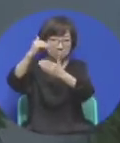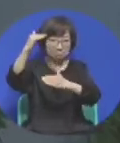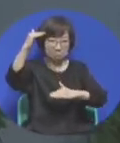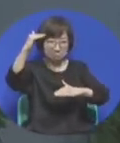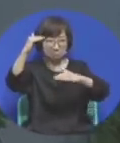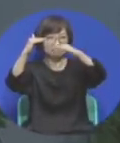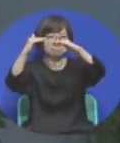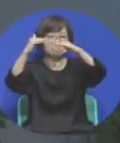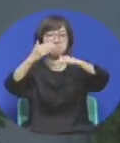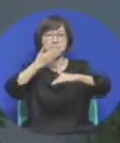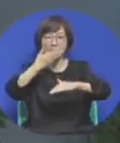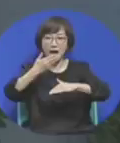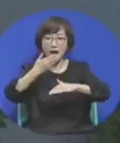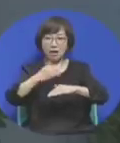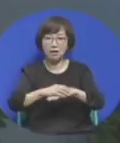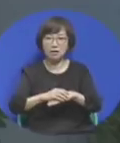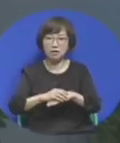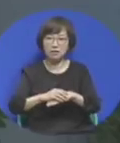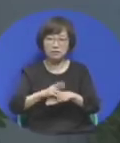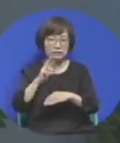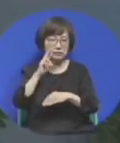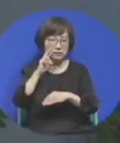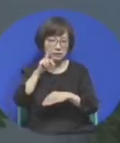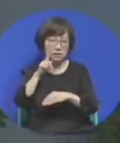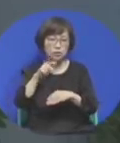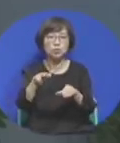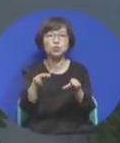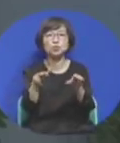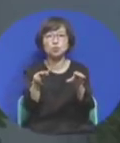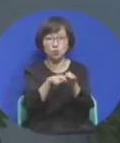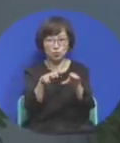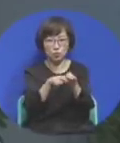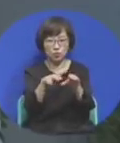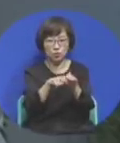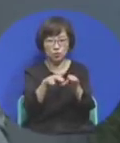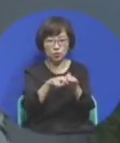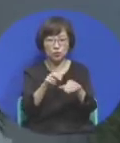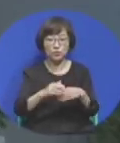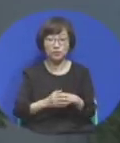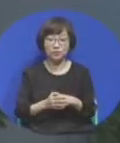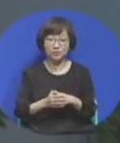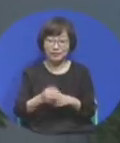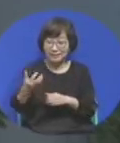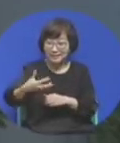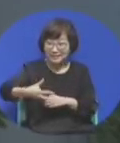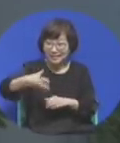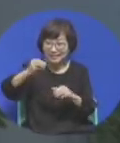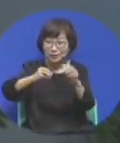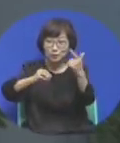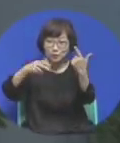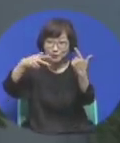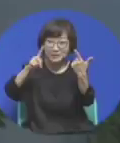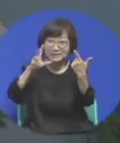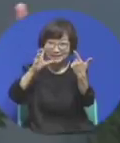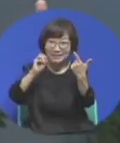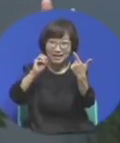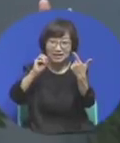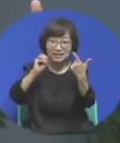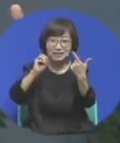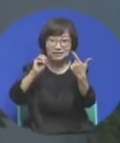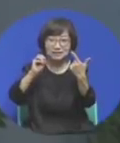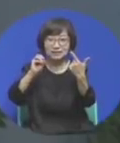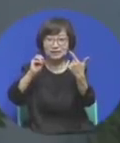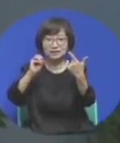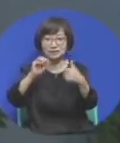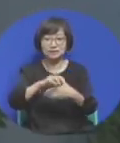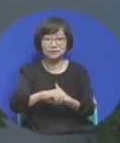you will be like God. 틀린 종교예요. It's the wrong religion. 창세기 6장에는요. 알고 봤더니 이